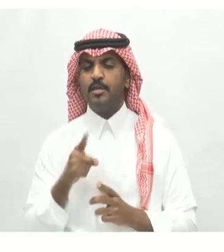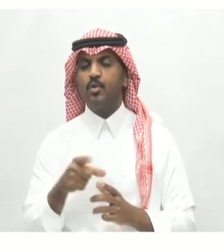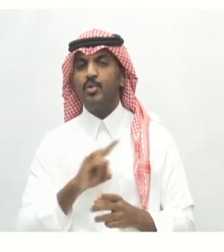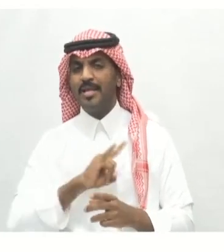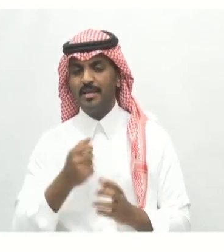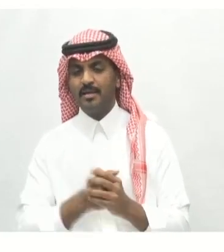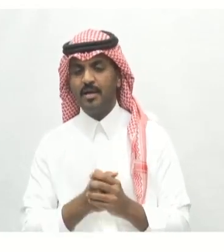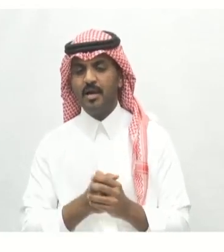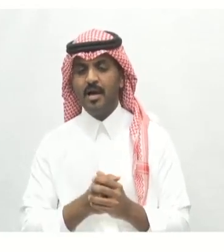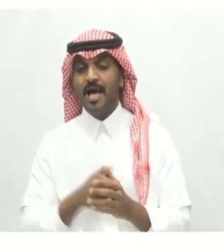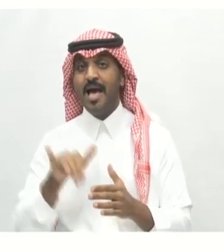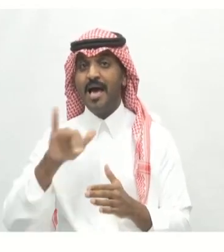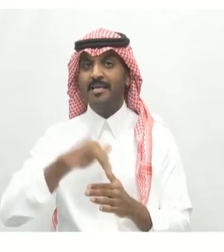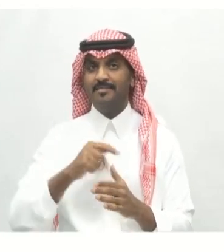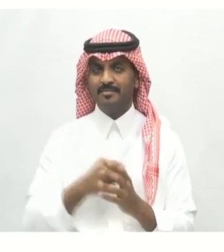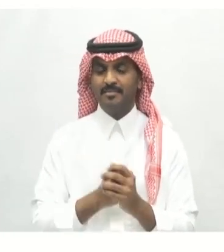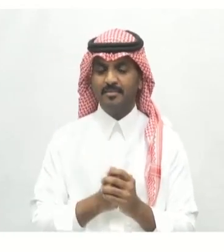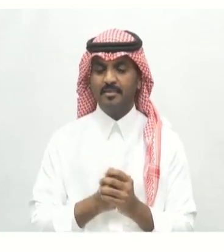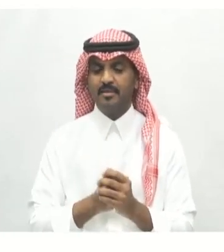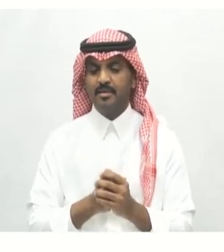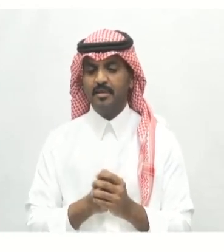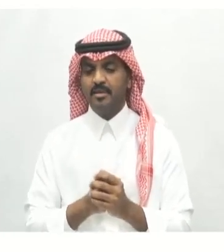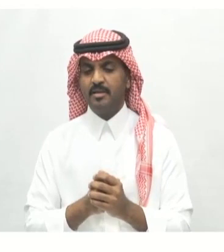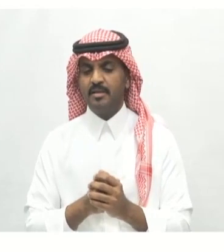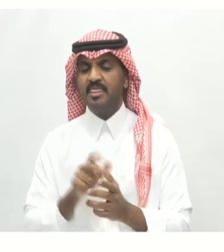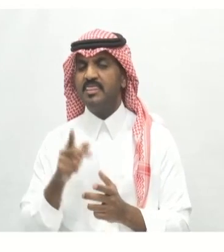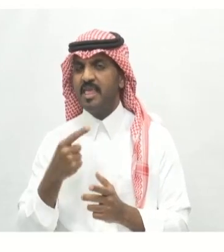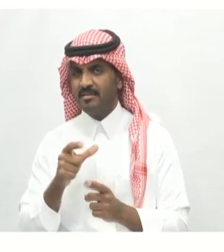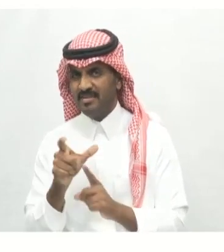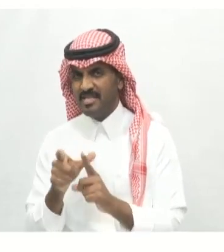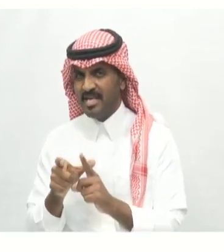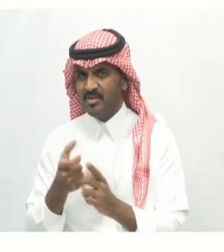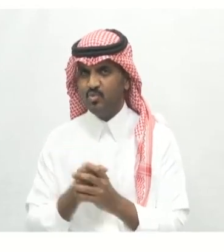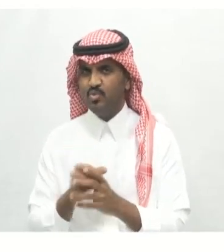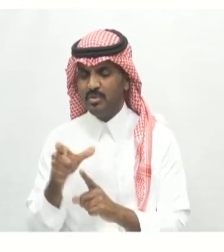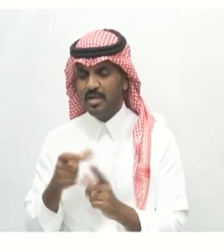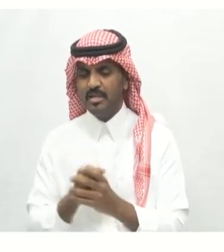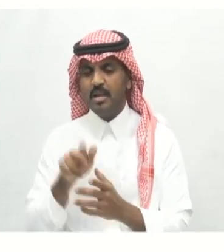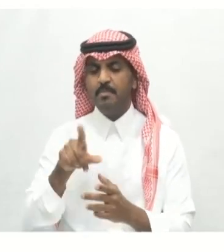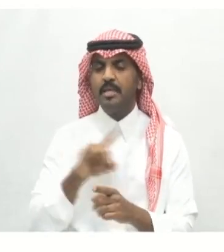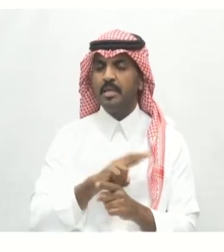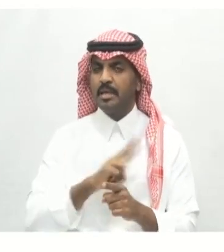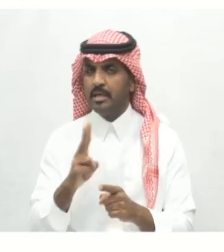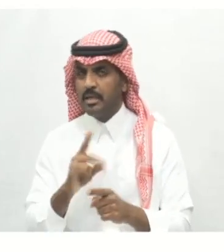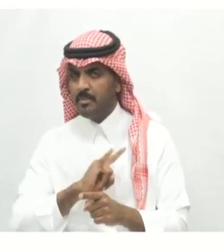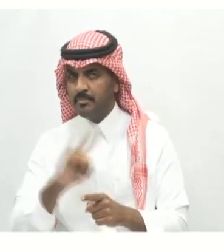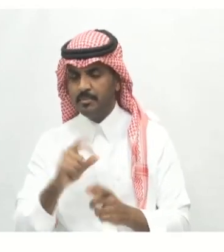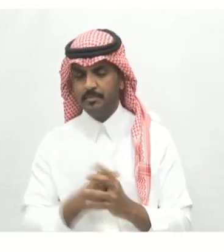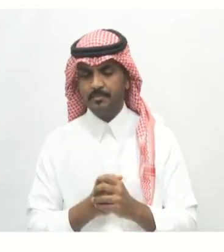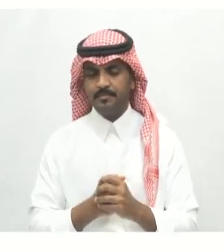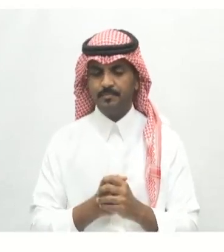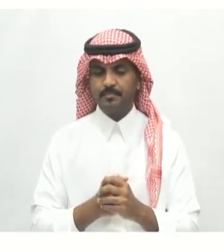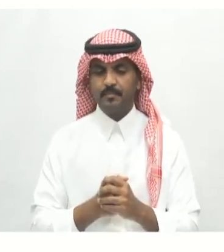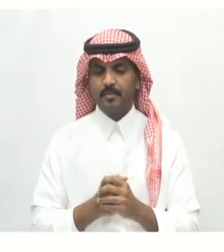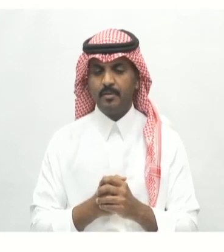يكون النهي عائدا الى ذات المنهي عنه ان يكون ان يكون النهي